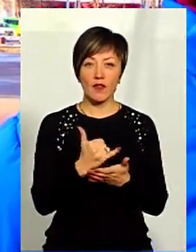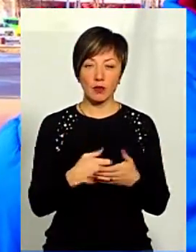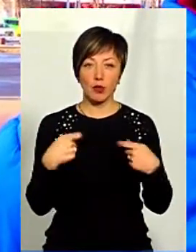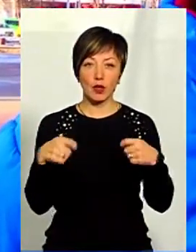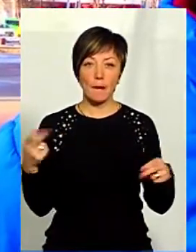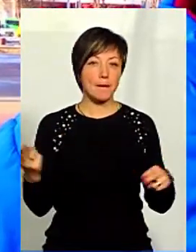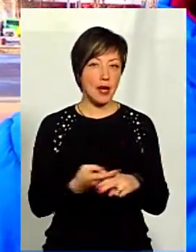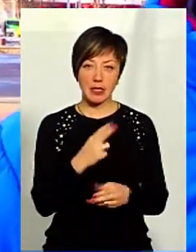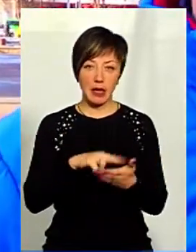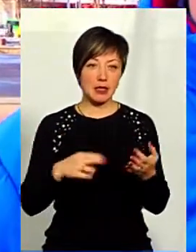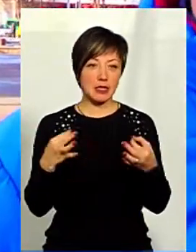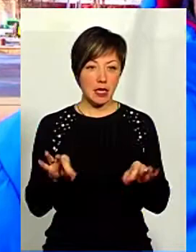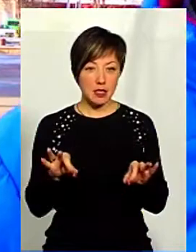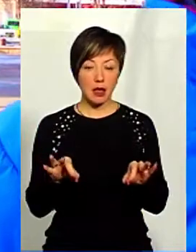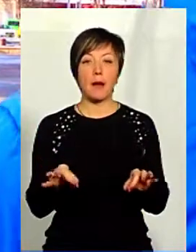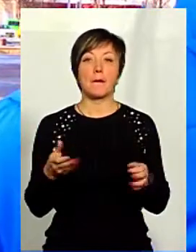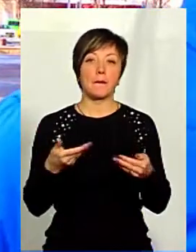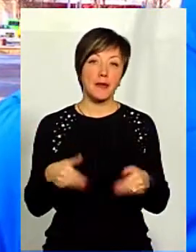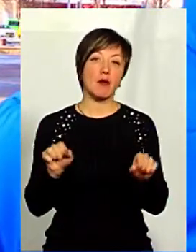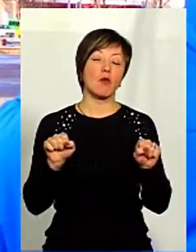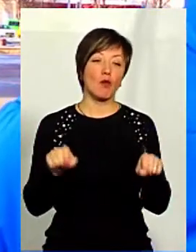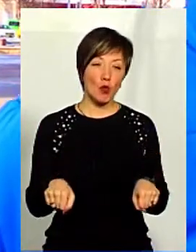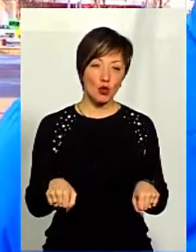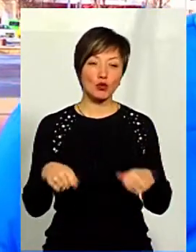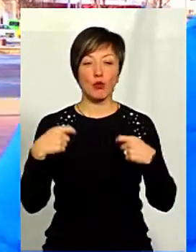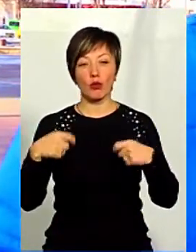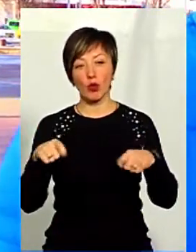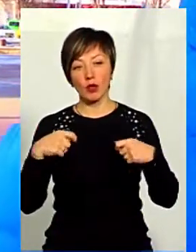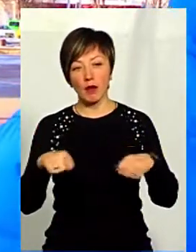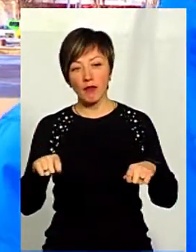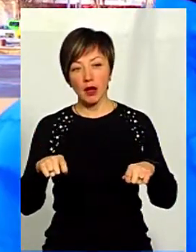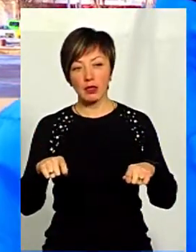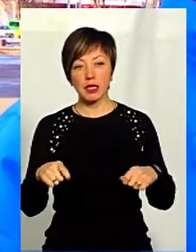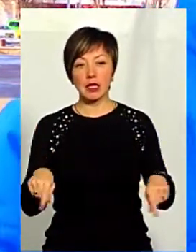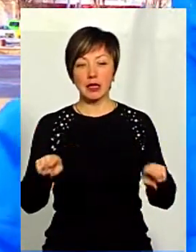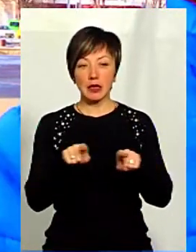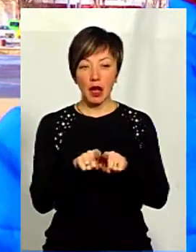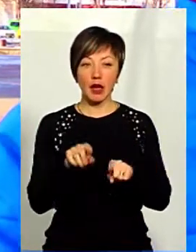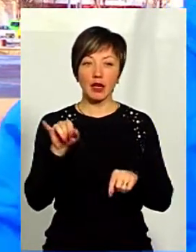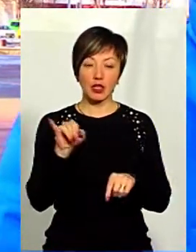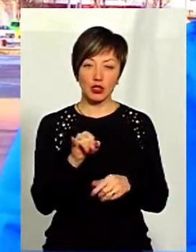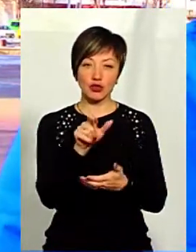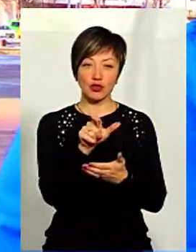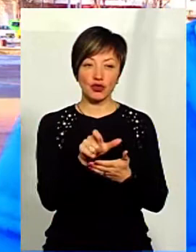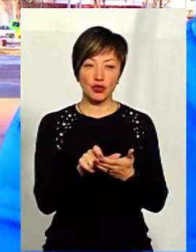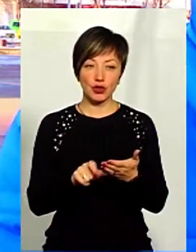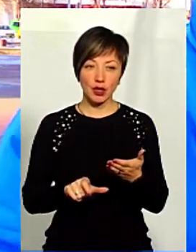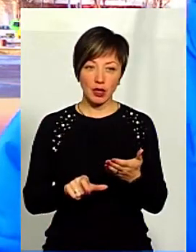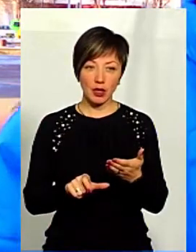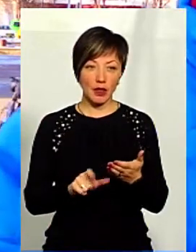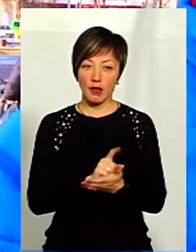без ліцензії. Тобто ми можемо продавати їх так, і чек ми поки що